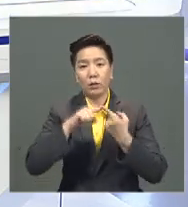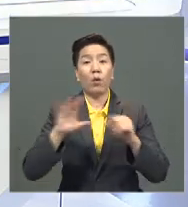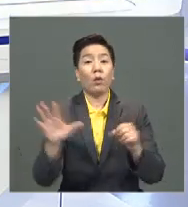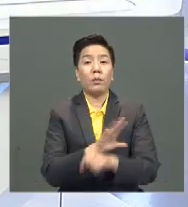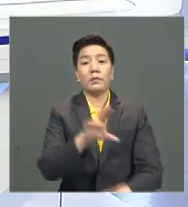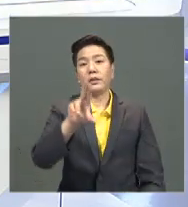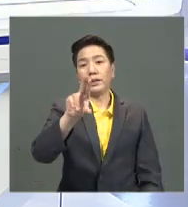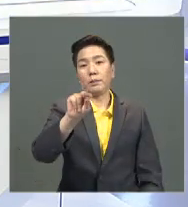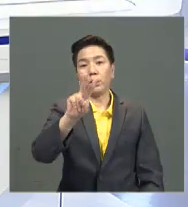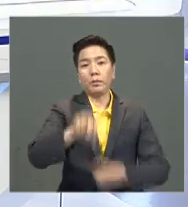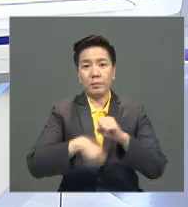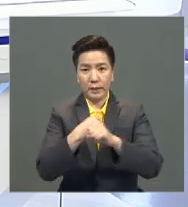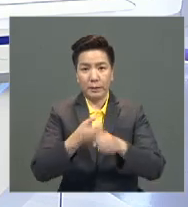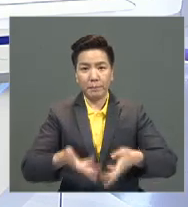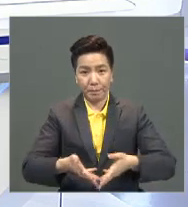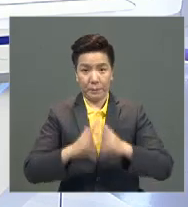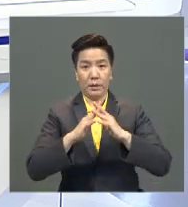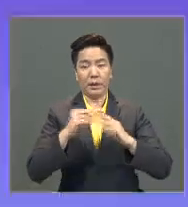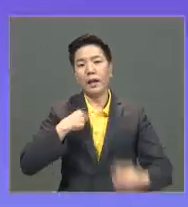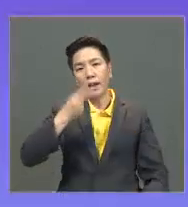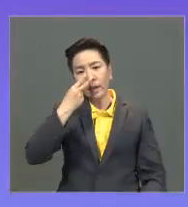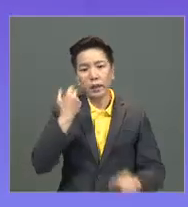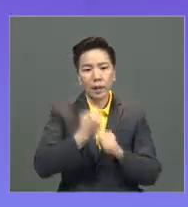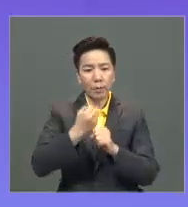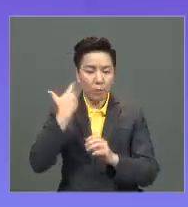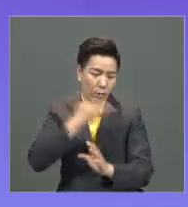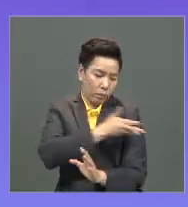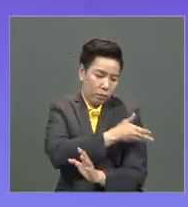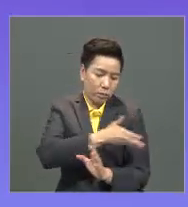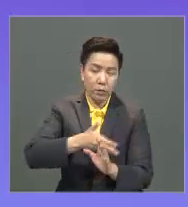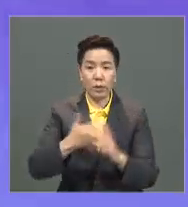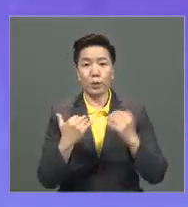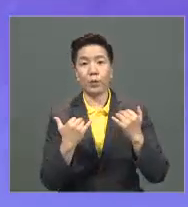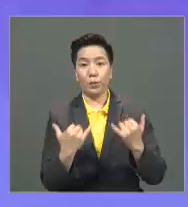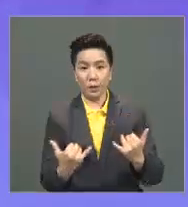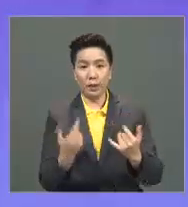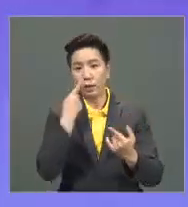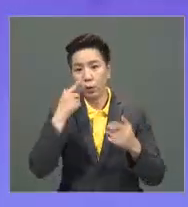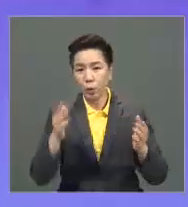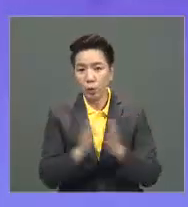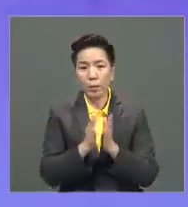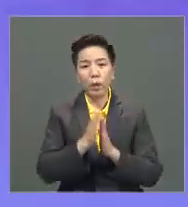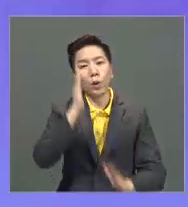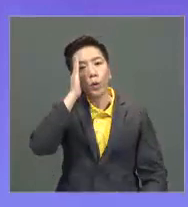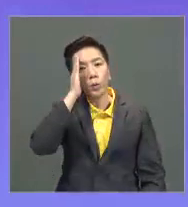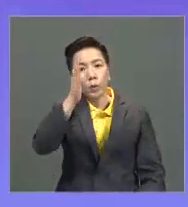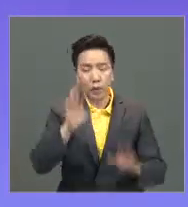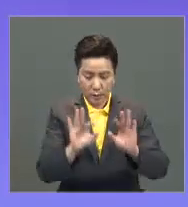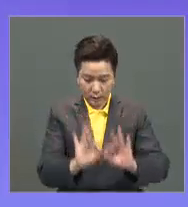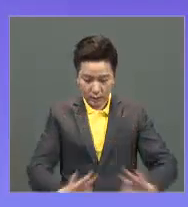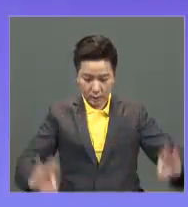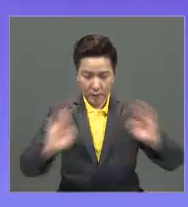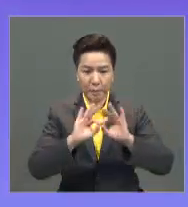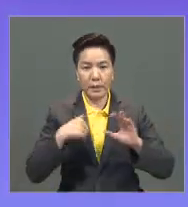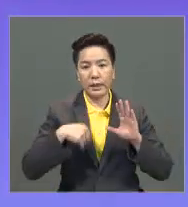อบ32ปี NBT นะคะเพื่อให้เห็นถึงภาพการทำงานตั้งแต่อดีตจนถึงปัจจุบันรวมไปถึงก้าวต่อไปที่สำคัญนะคะมี